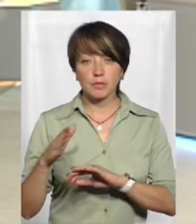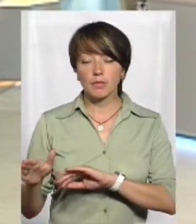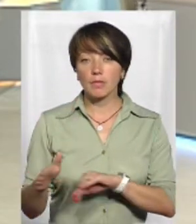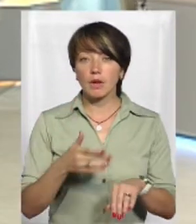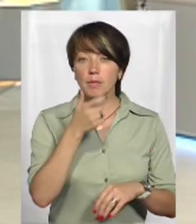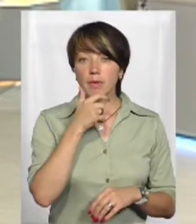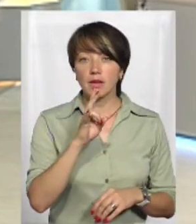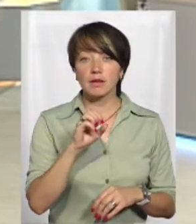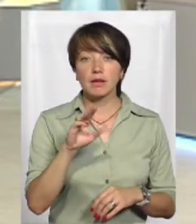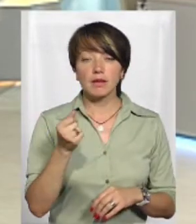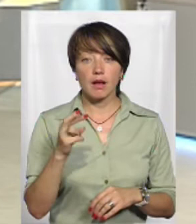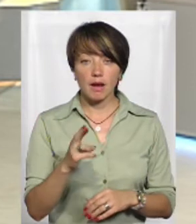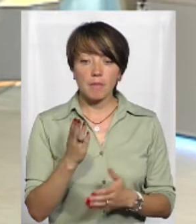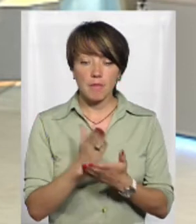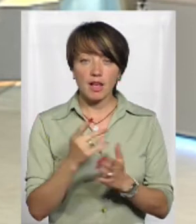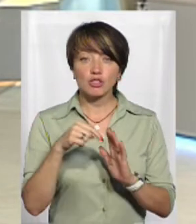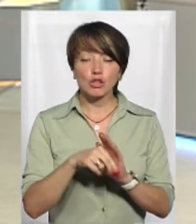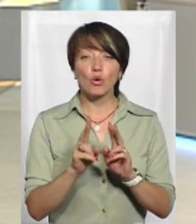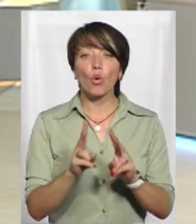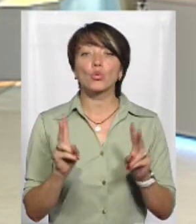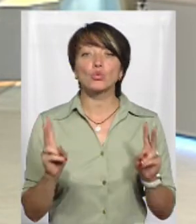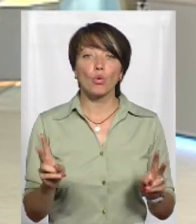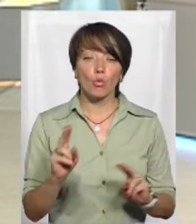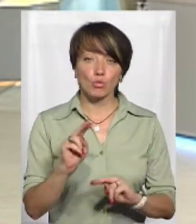вважаєте, чи має значення, хто будує?